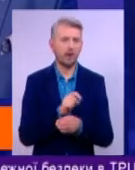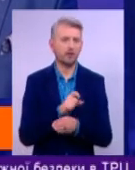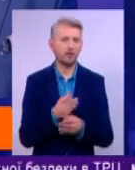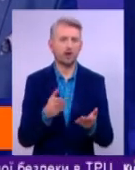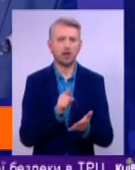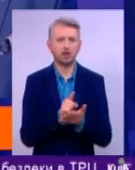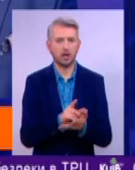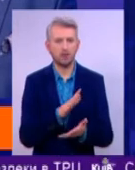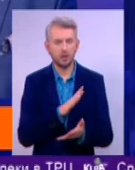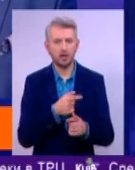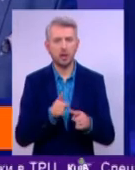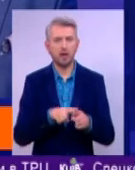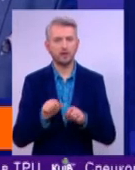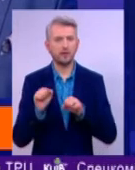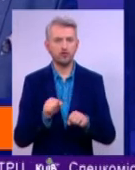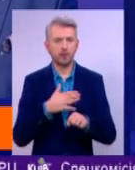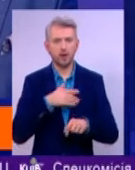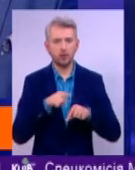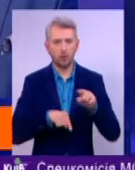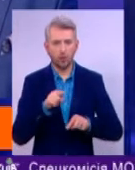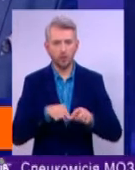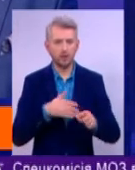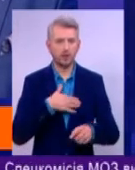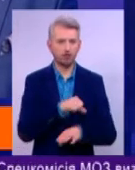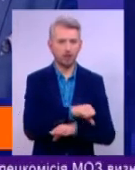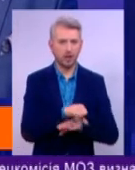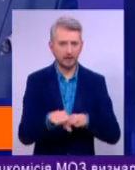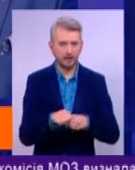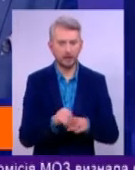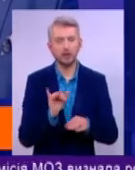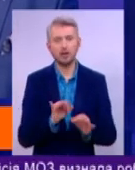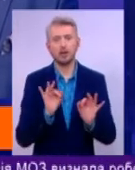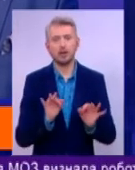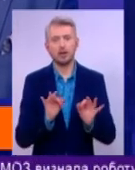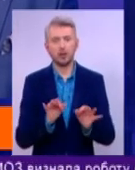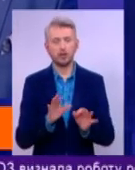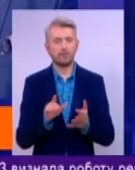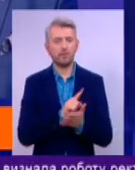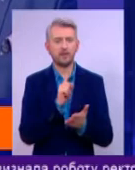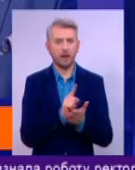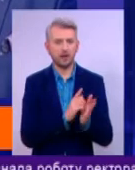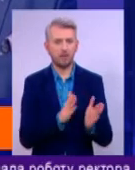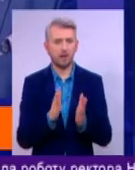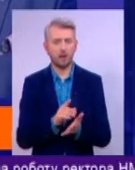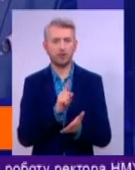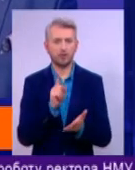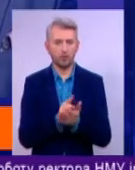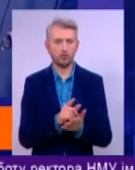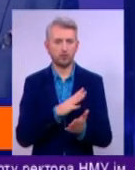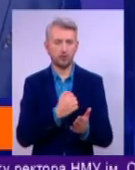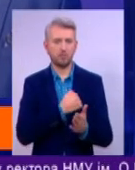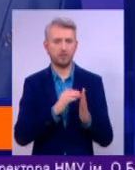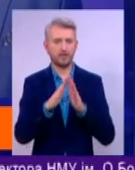має бути, це захист нашої родини, наших границь. І, звісно, в обов'язковому порядку має бути